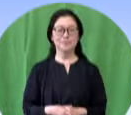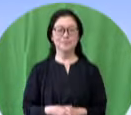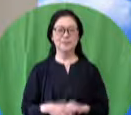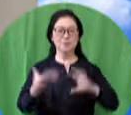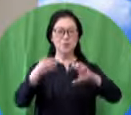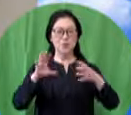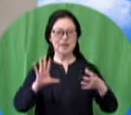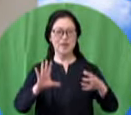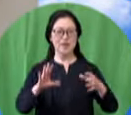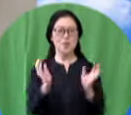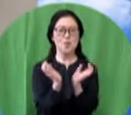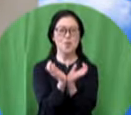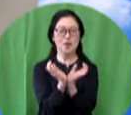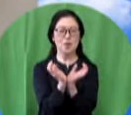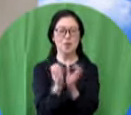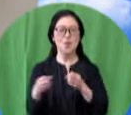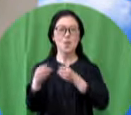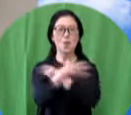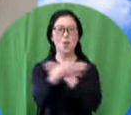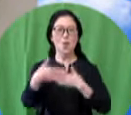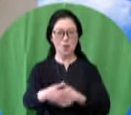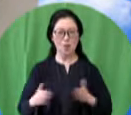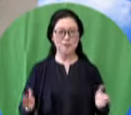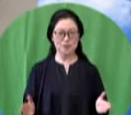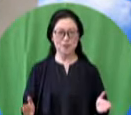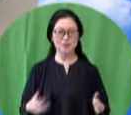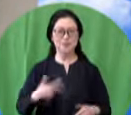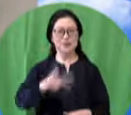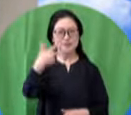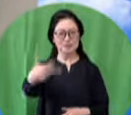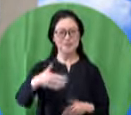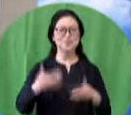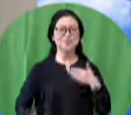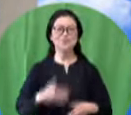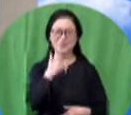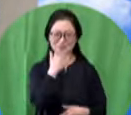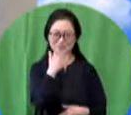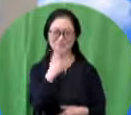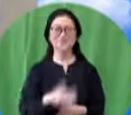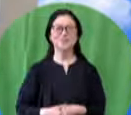岩手ワンコ広報室、 次回お楽しみに。